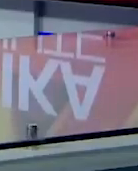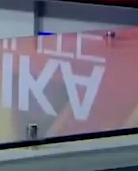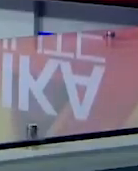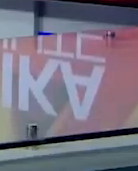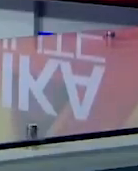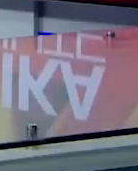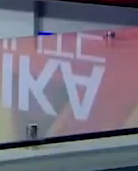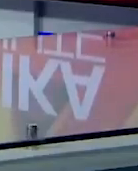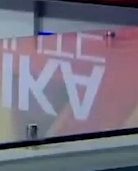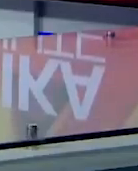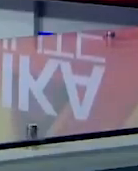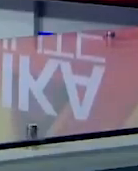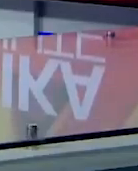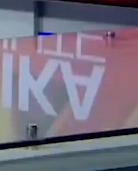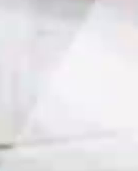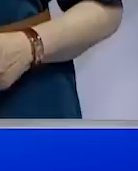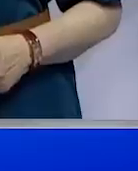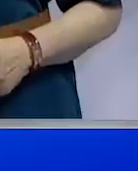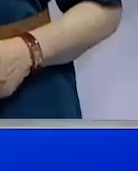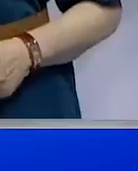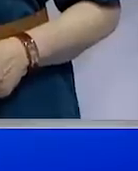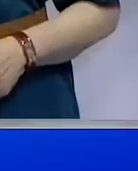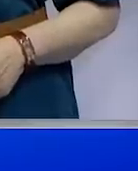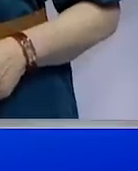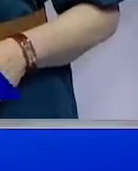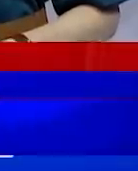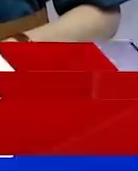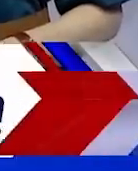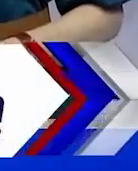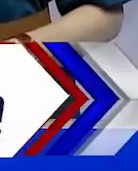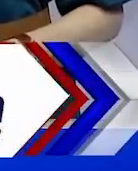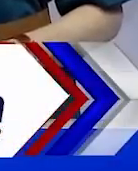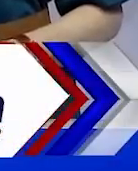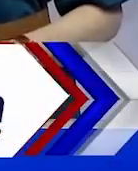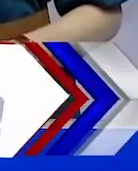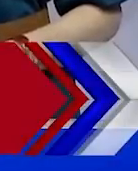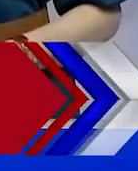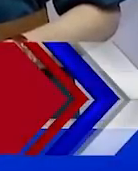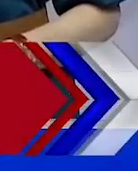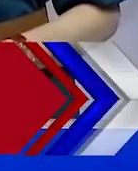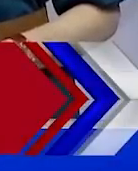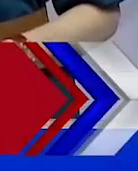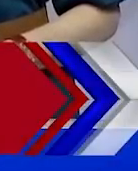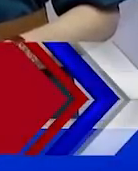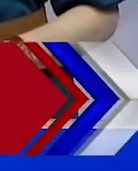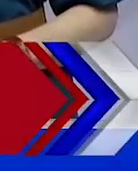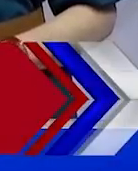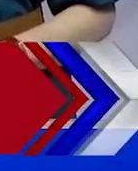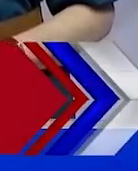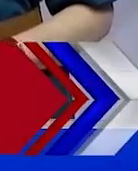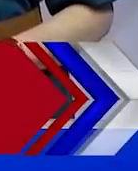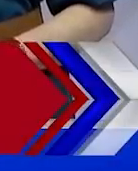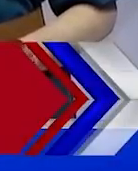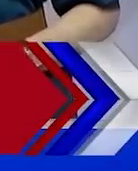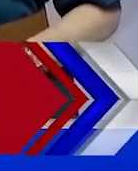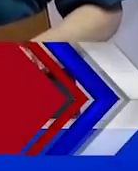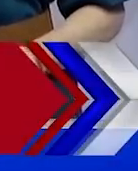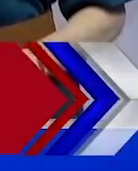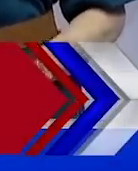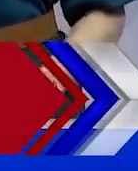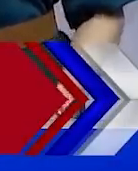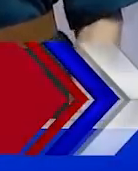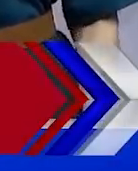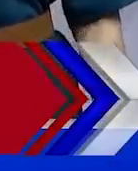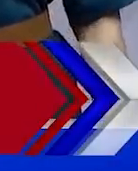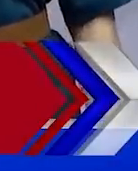Mel, Miss Vicky. Thank you, Iya. Salamat, Iya. At yan ang mga balita ngayong Huwebes. Ako po si Mel Pianco. Ako naman po si